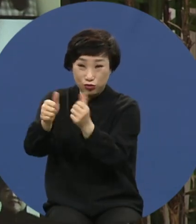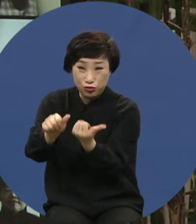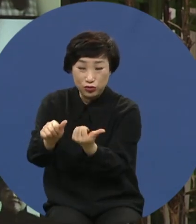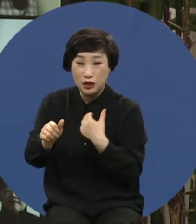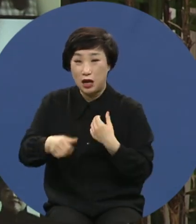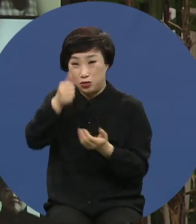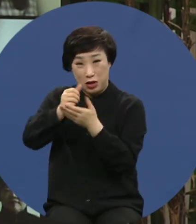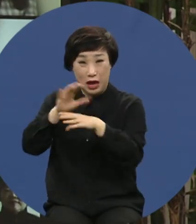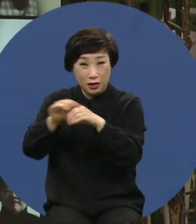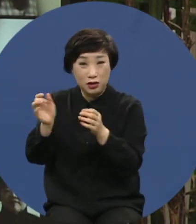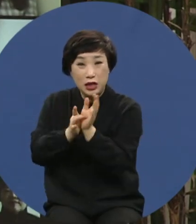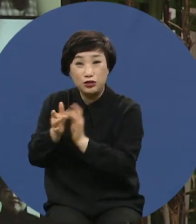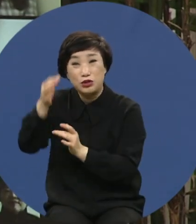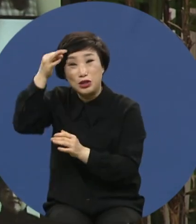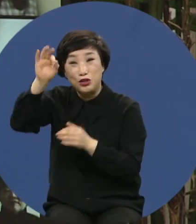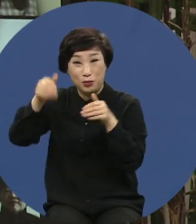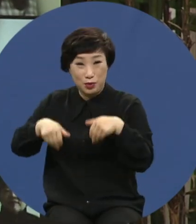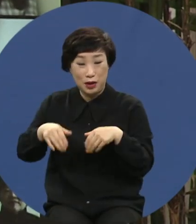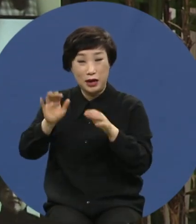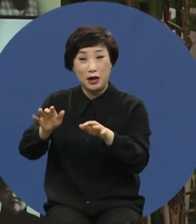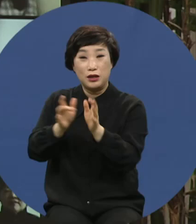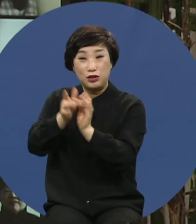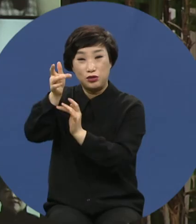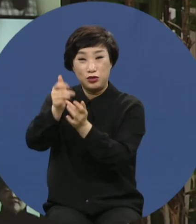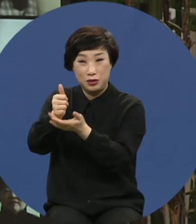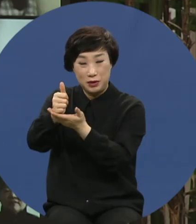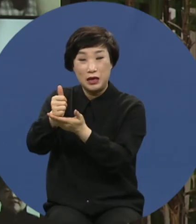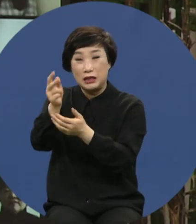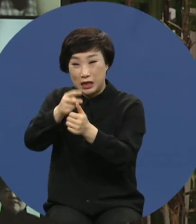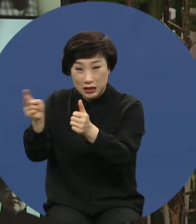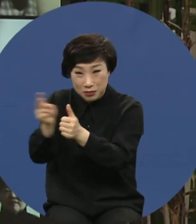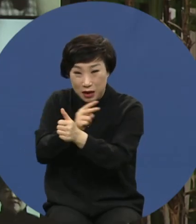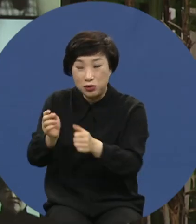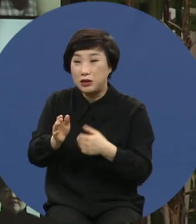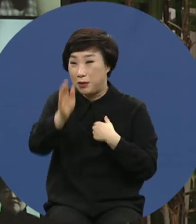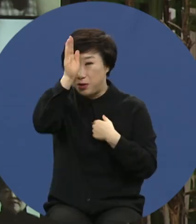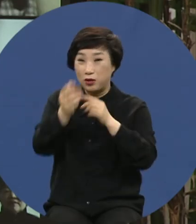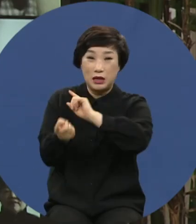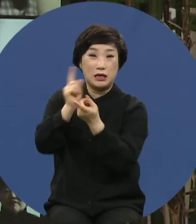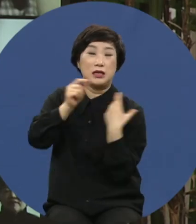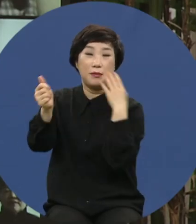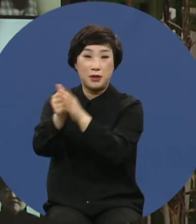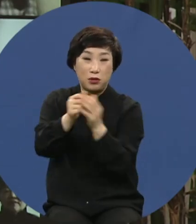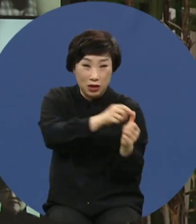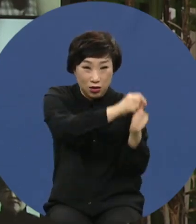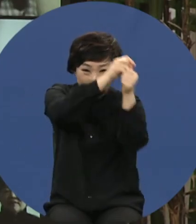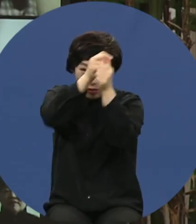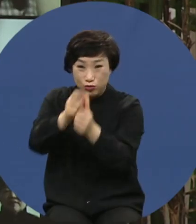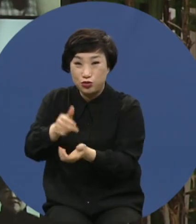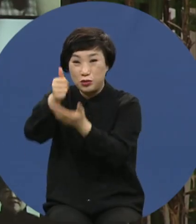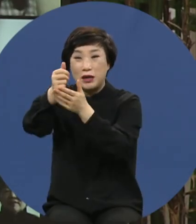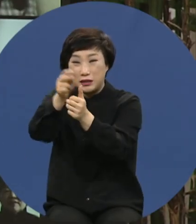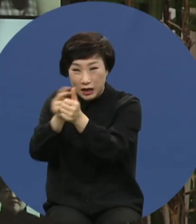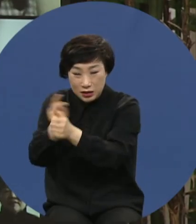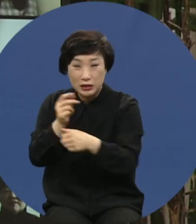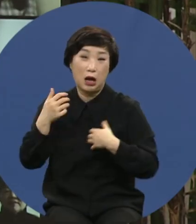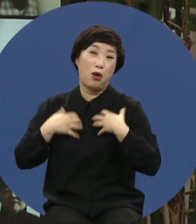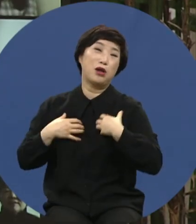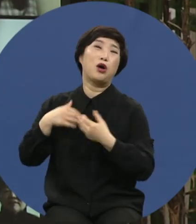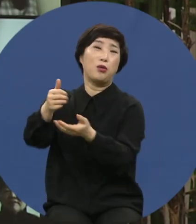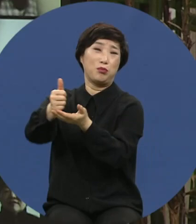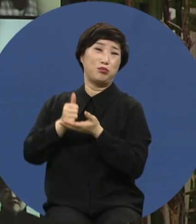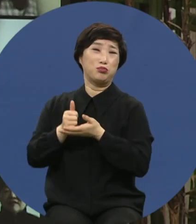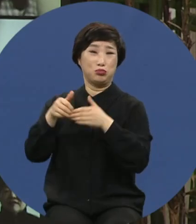그 말이요. 채찍에 맞아도 네 질병을 담당하고 너를 건지신 그 주님의 채찍을 환영하고 받아들이라 이